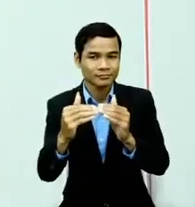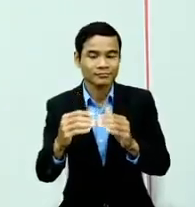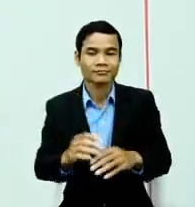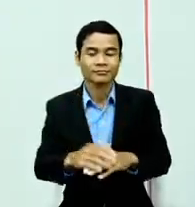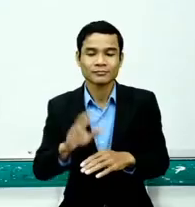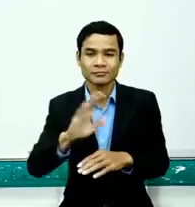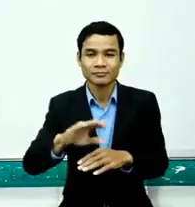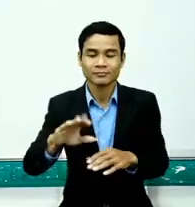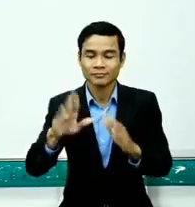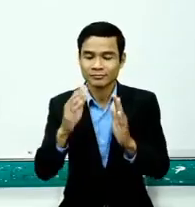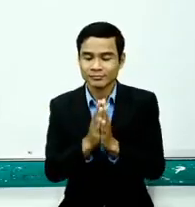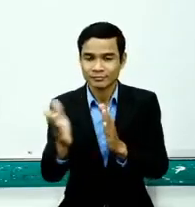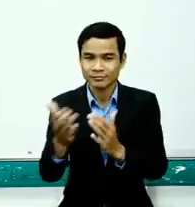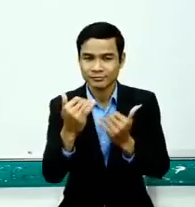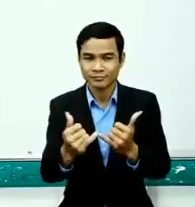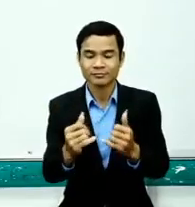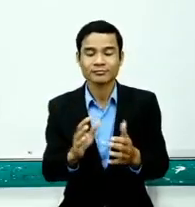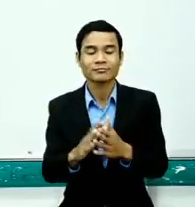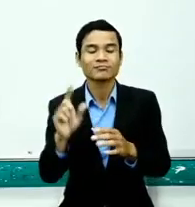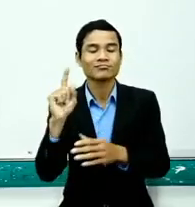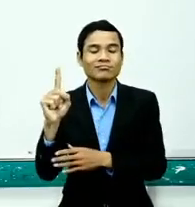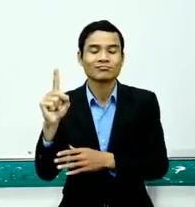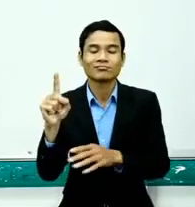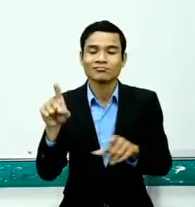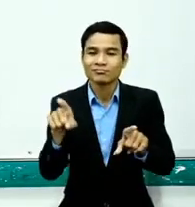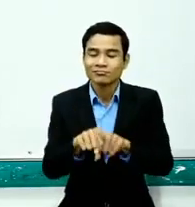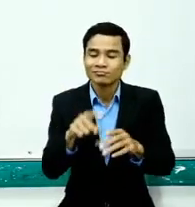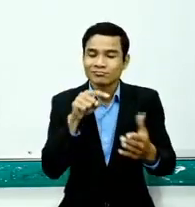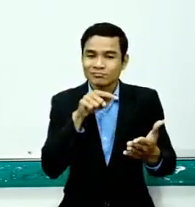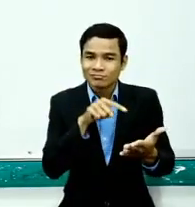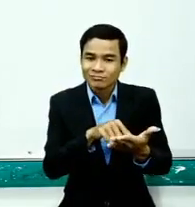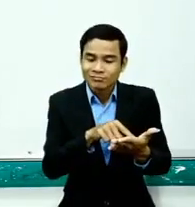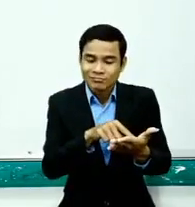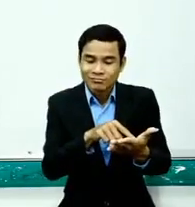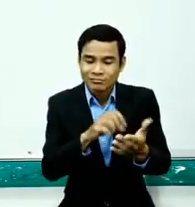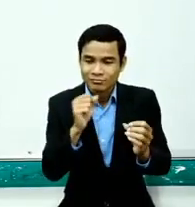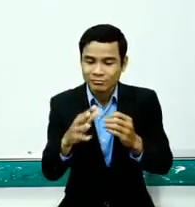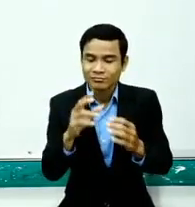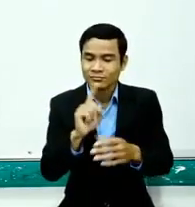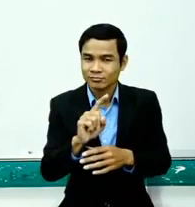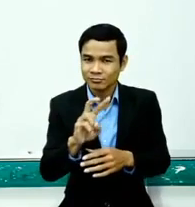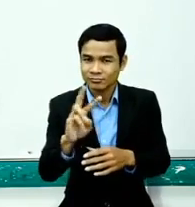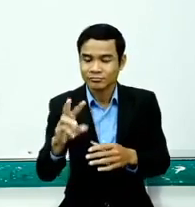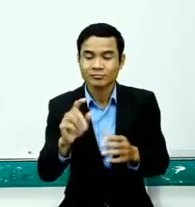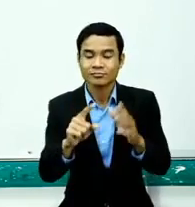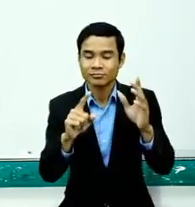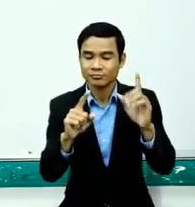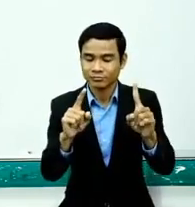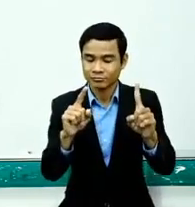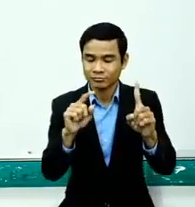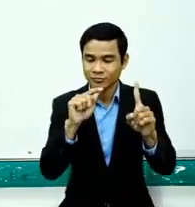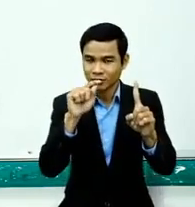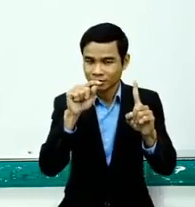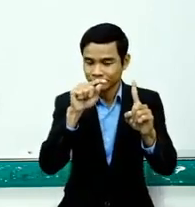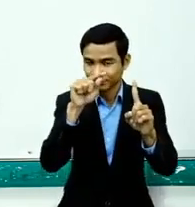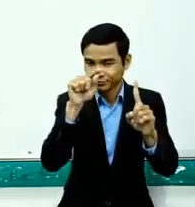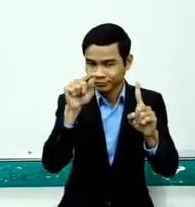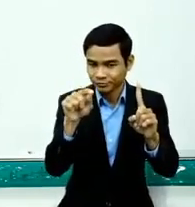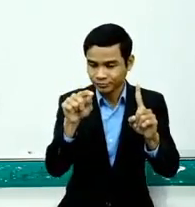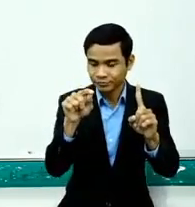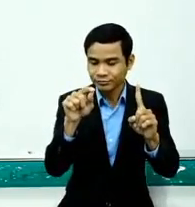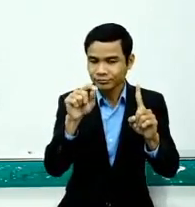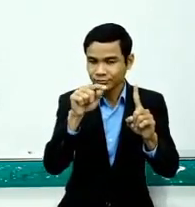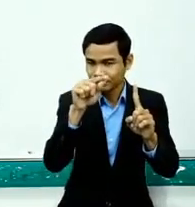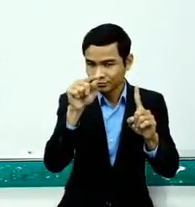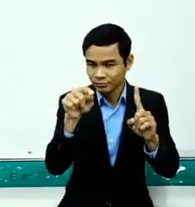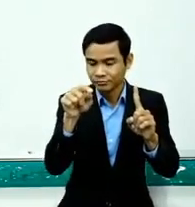អរគុណកូនឥឡូវកូនដាក់ចង្អុលដៃដូចអ្នកគ្រូហើយចាប់ផ្ដើមរាប់ចាកោបកាប់ចលនាទី1ប